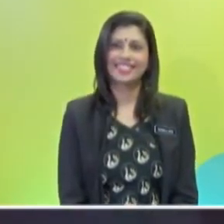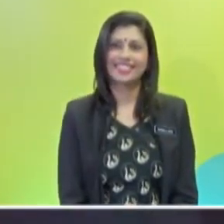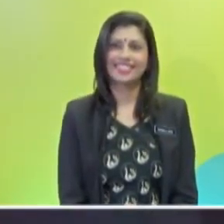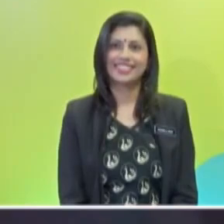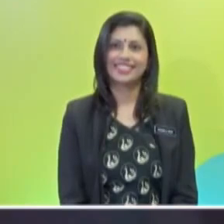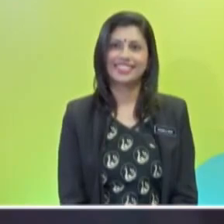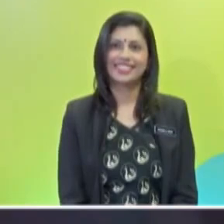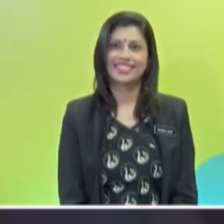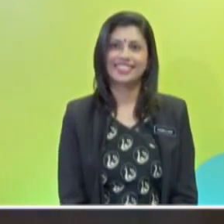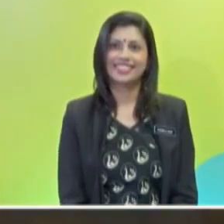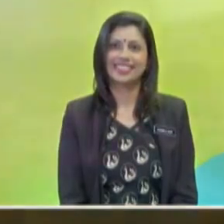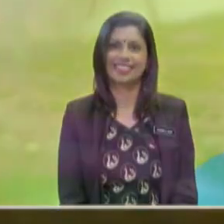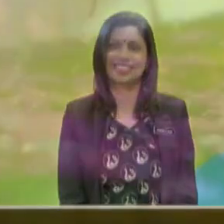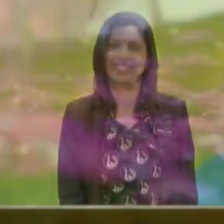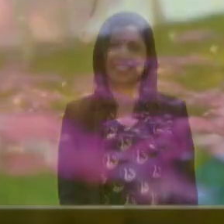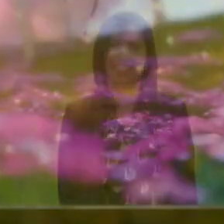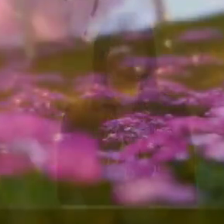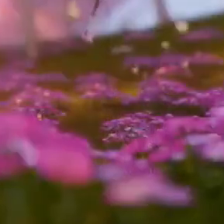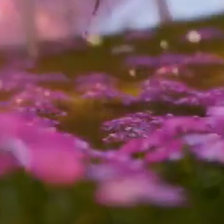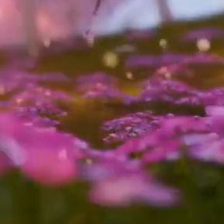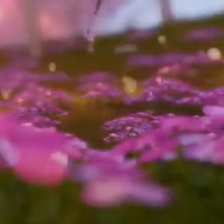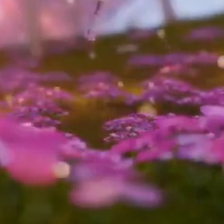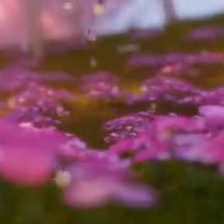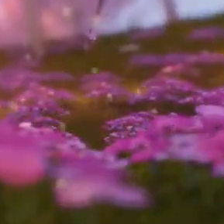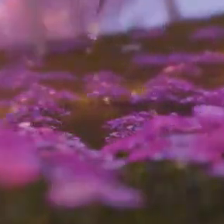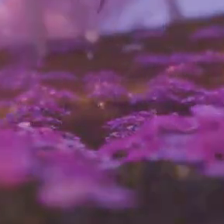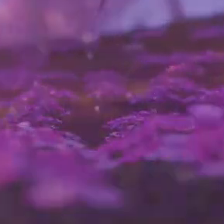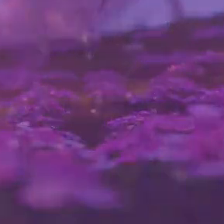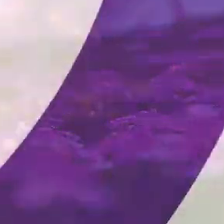Di sana ke cikgu? Okey, saya datang.